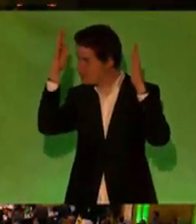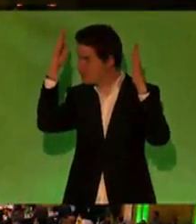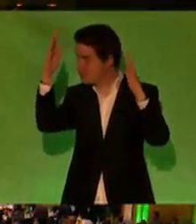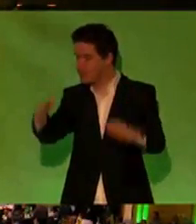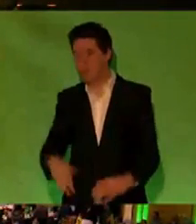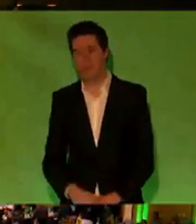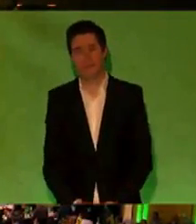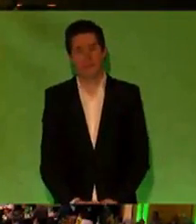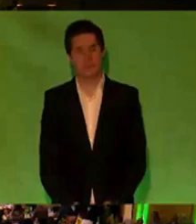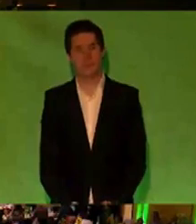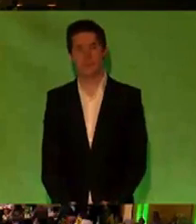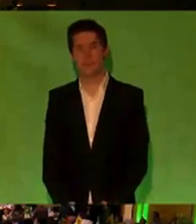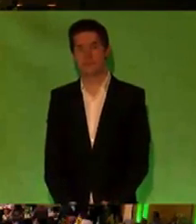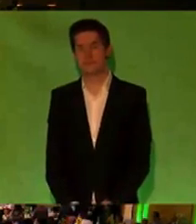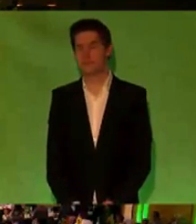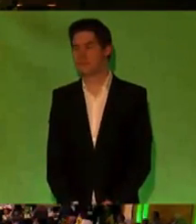Danke, Johannes.